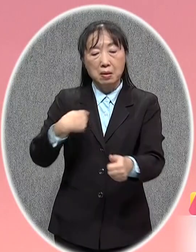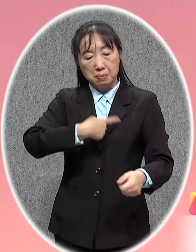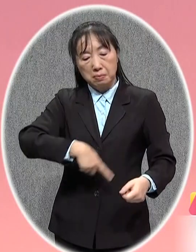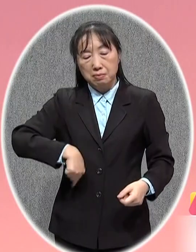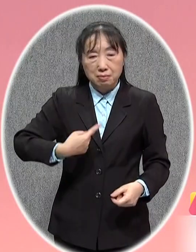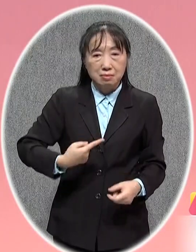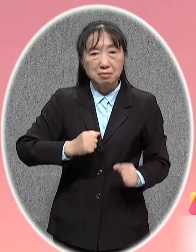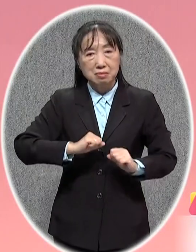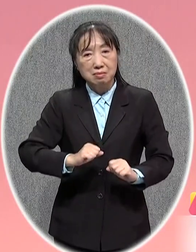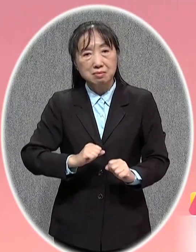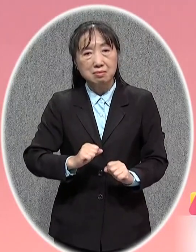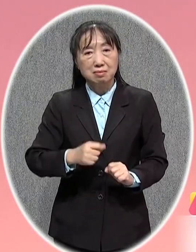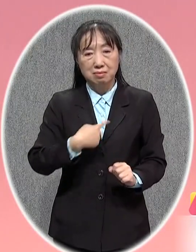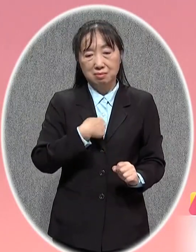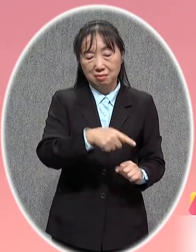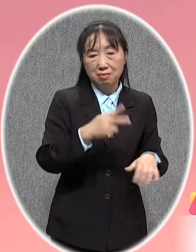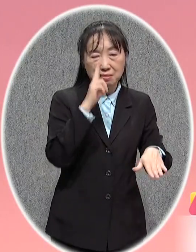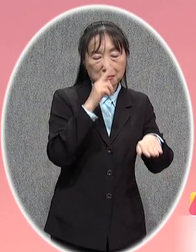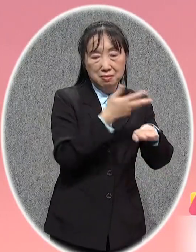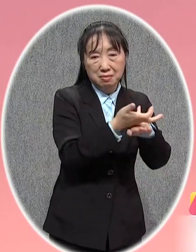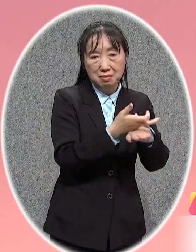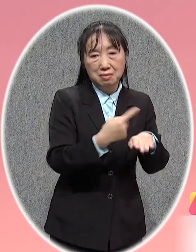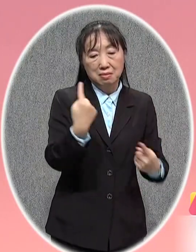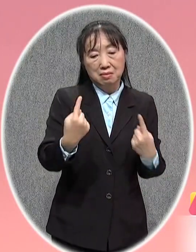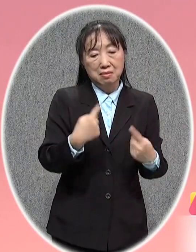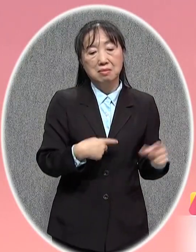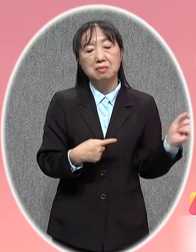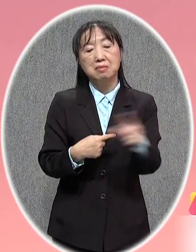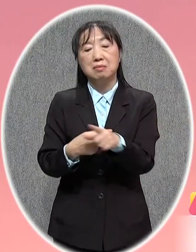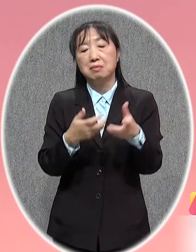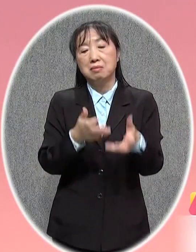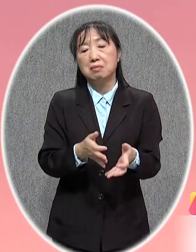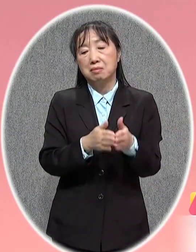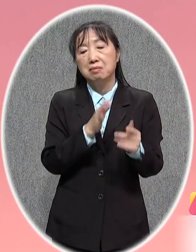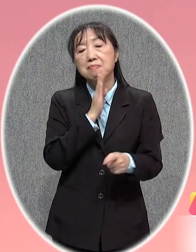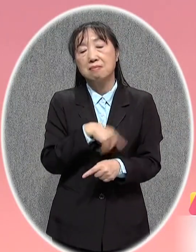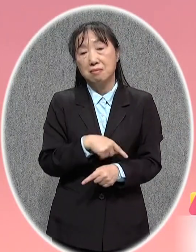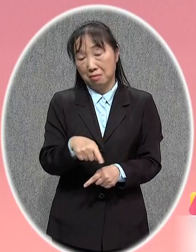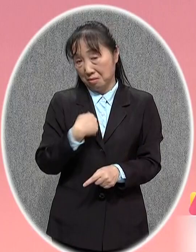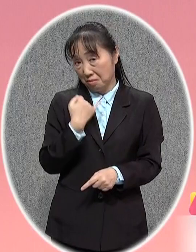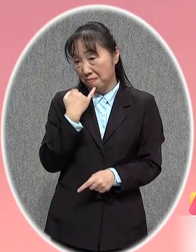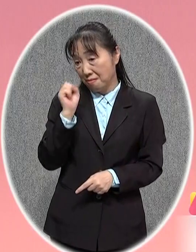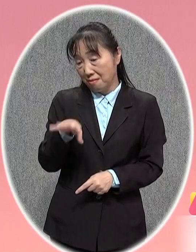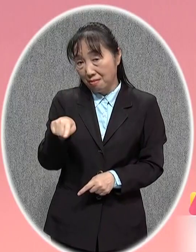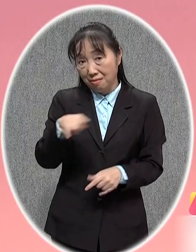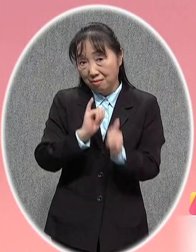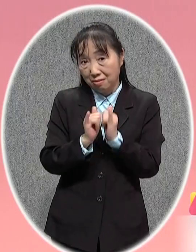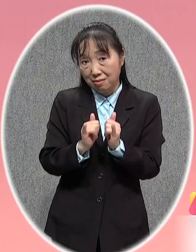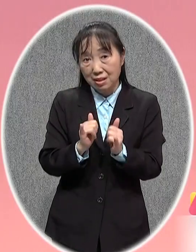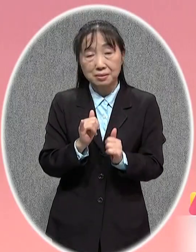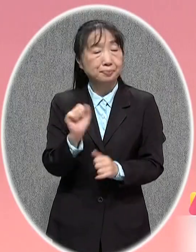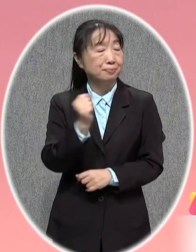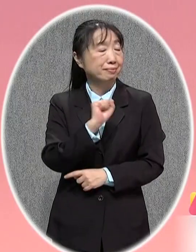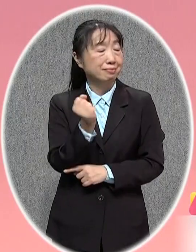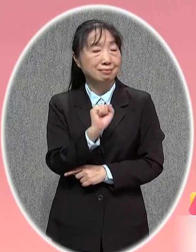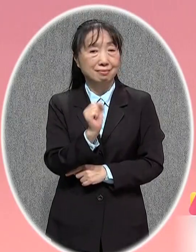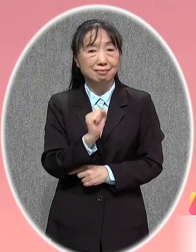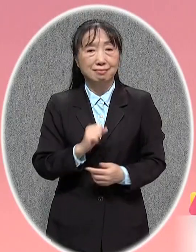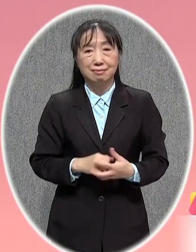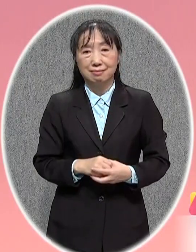健康没有我的藻礁生态系重要？我们能够这样讲吗？当然不行。所